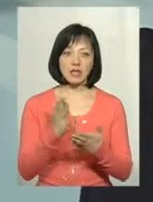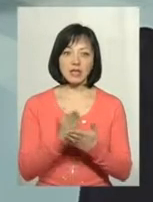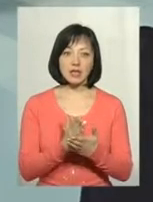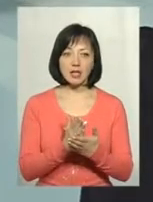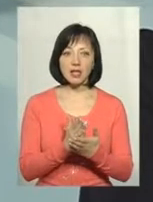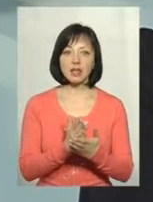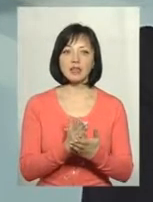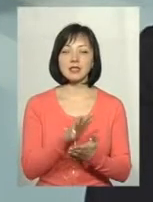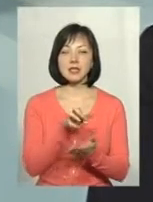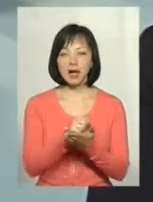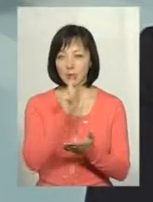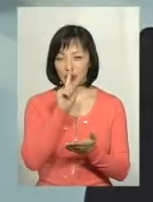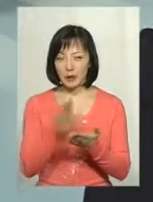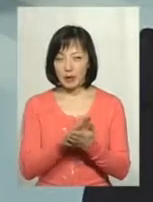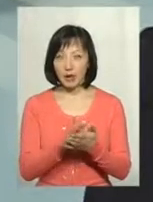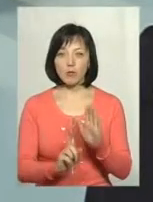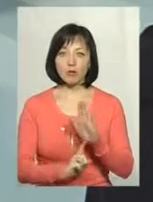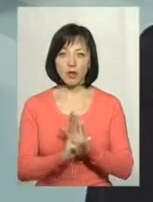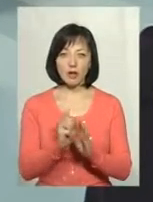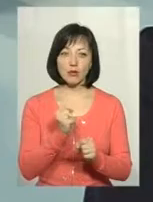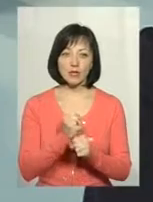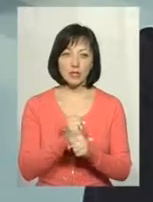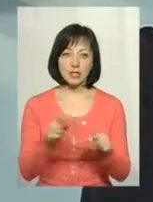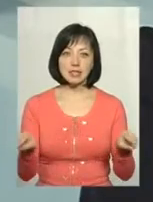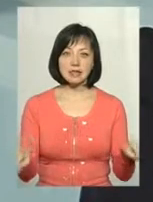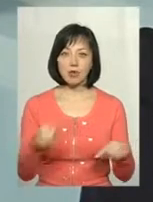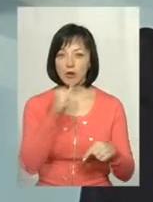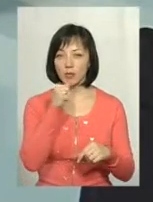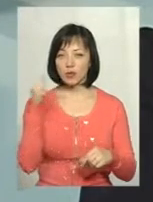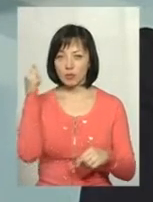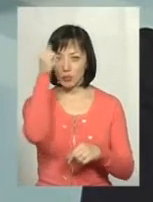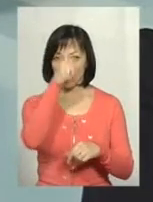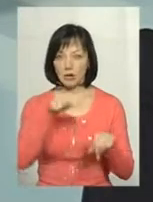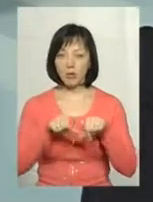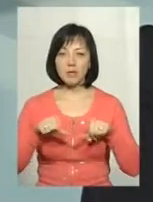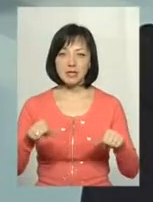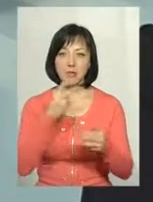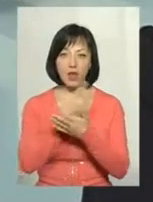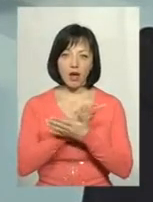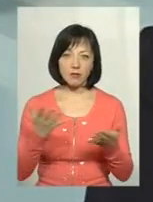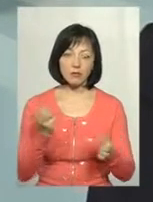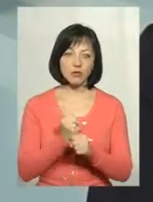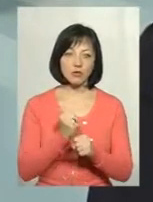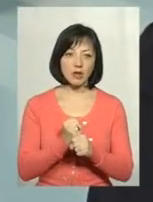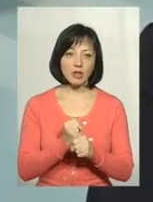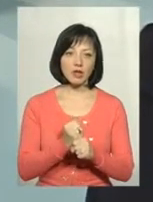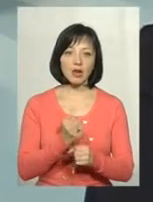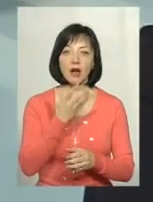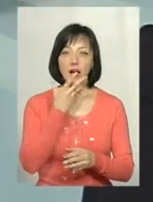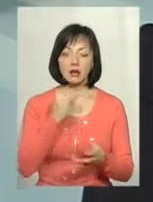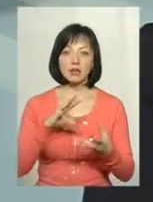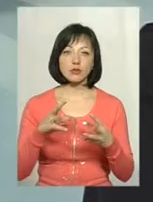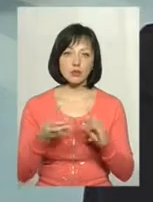зайнятість. Ми вже розпочали цю роботу, в нас створена ще в минулому році комісія по легалізації. Ми працювали, ви знаєте, є гарні